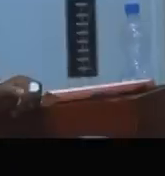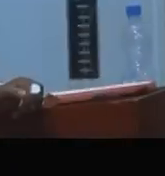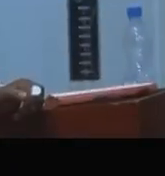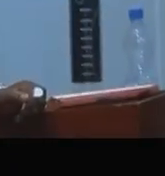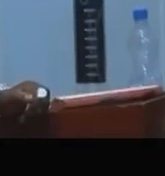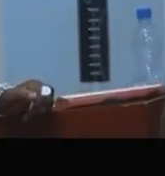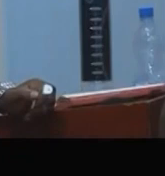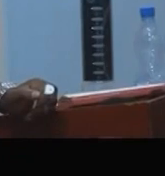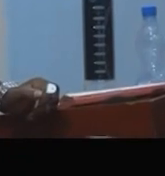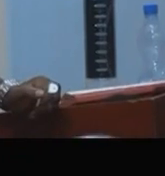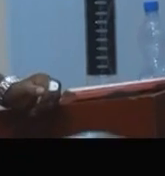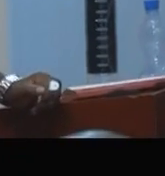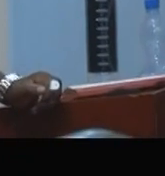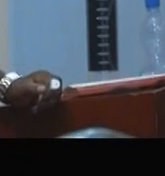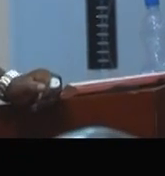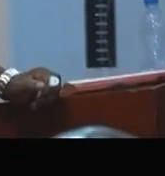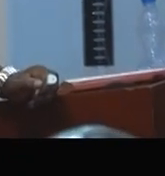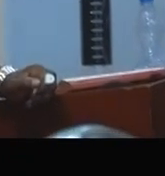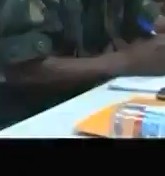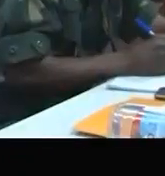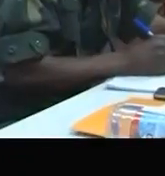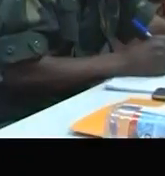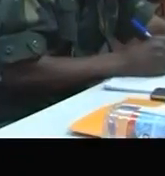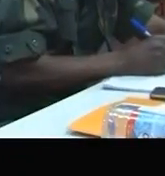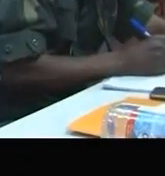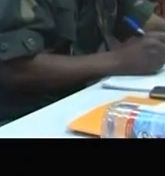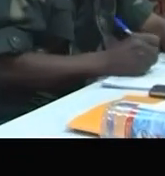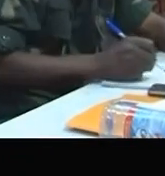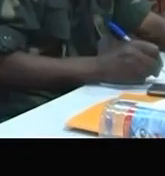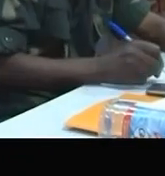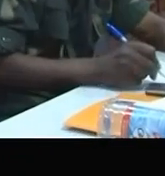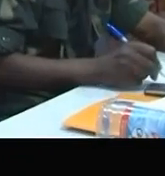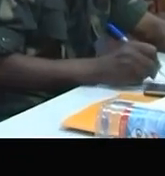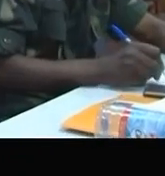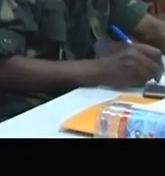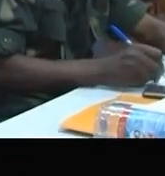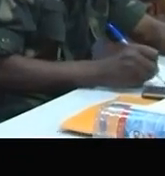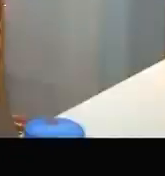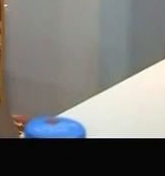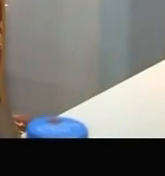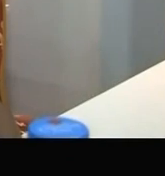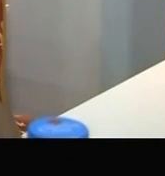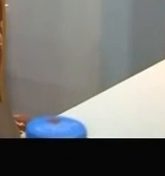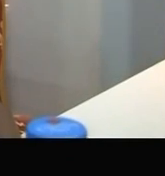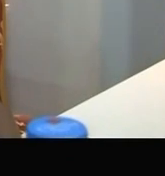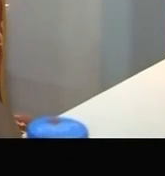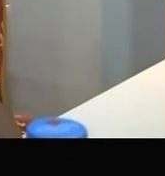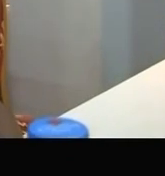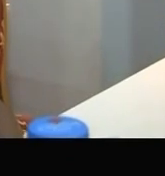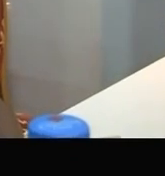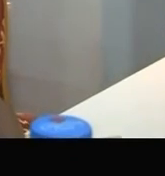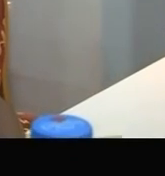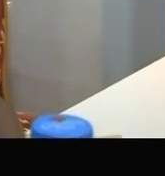des capacités des officiers dans la conduite du processus de la mise en œuvre du plan de la réforme de l'armée. Ouvert ce lundi